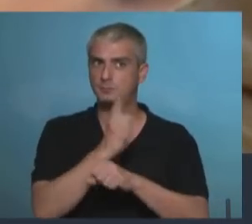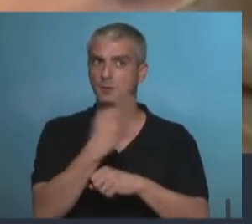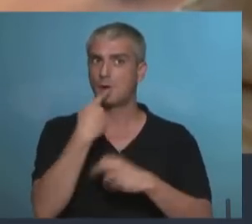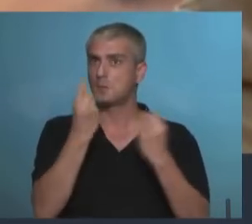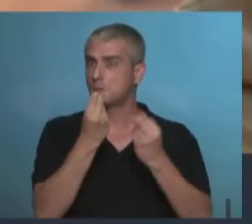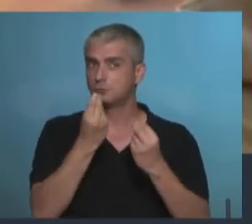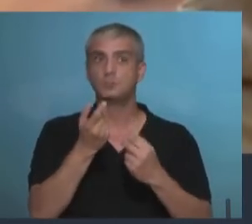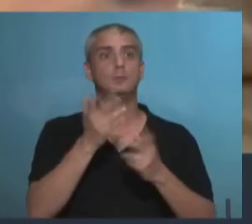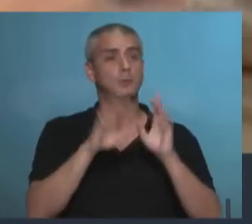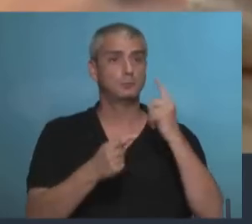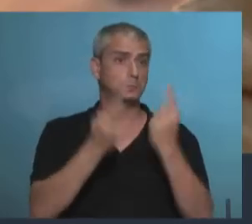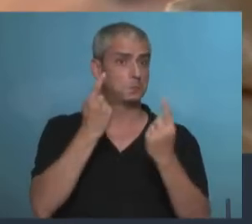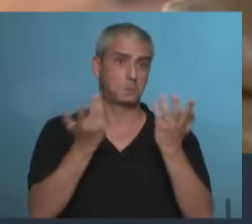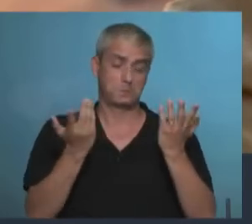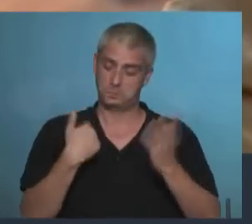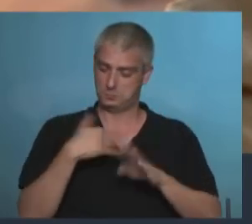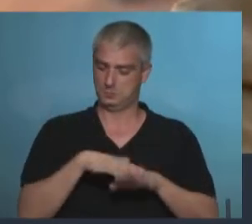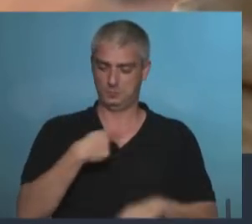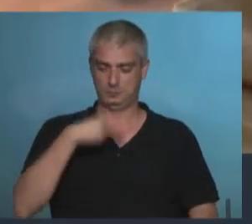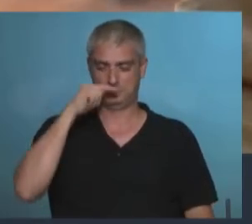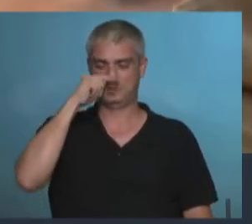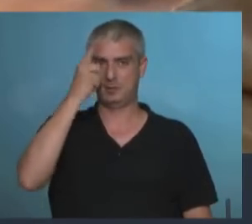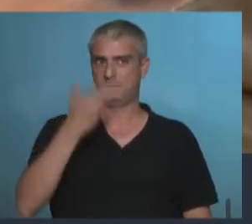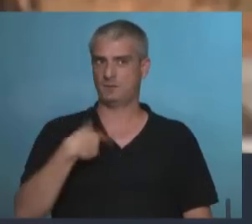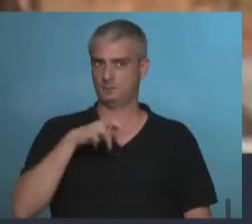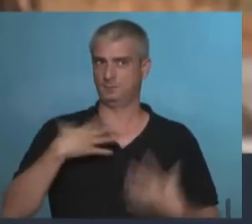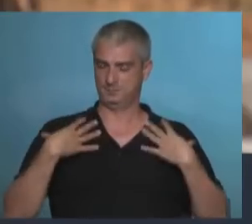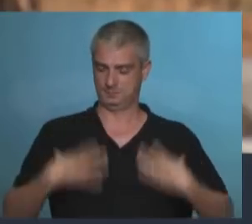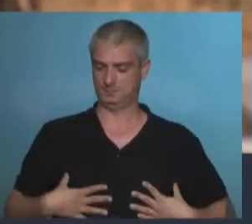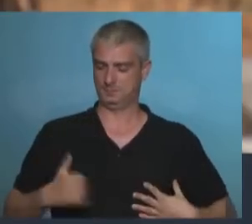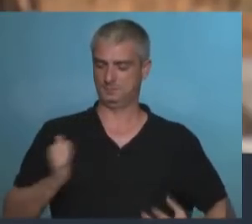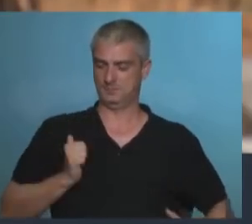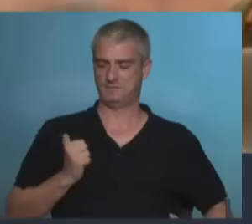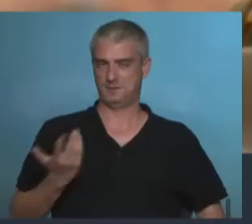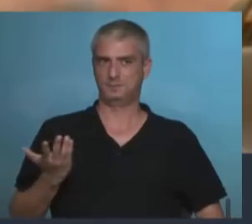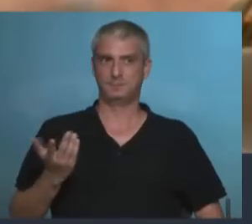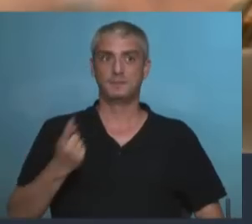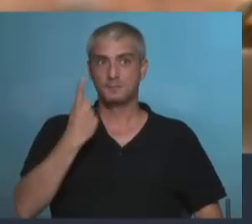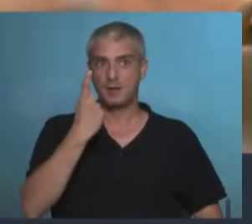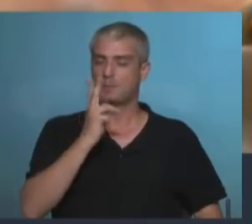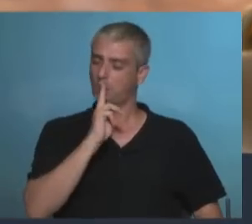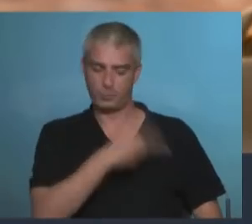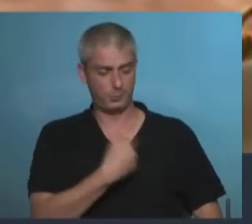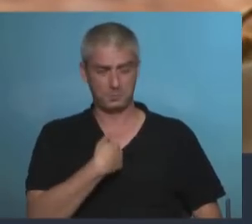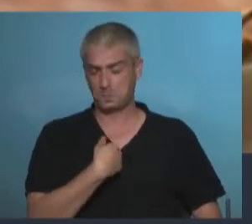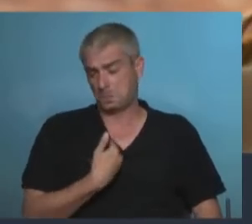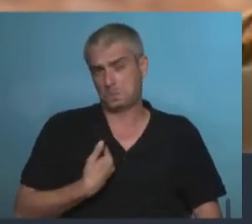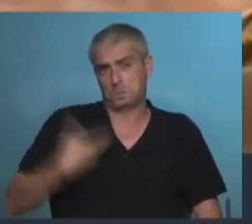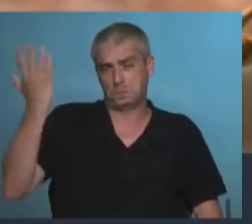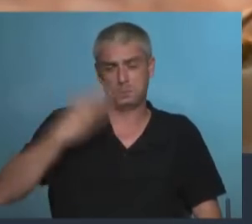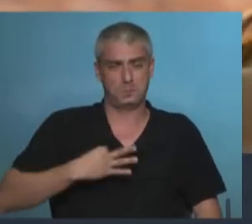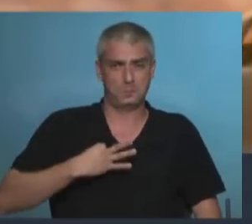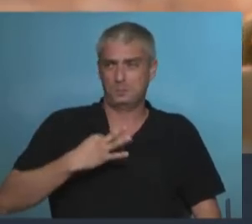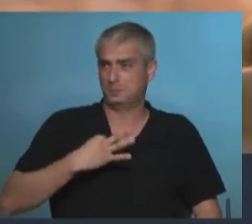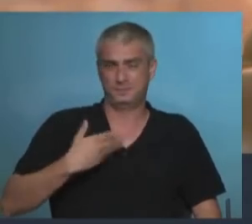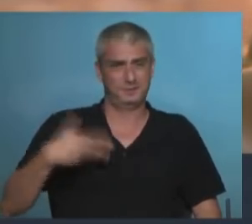יערות. יש פה ושם, לא יודע, אני מרגיש גאווה כאילו ללכת בני ברק עם המדהים. פעם אחת ירקו לידי. אתה לא מתייחס